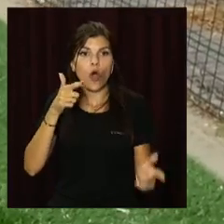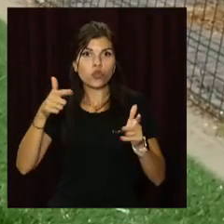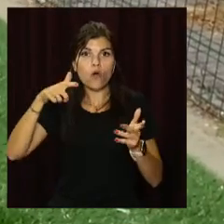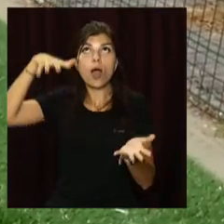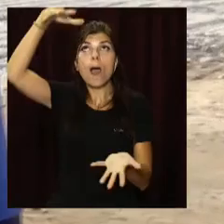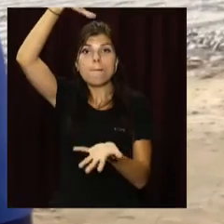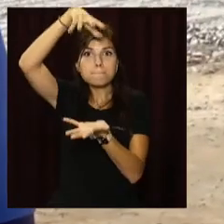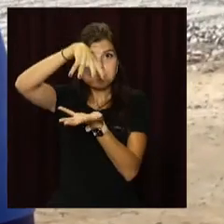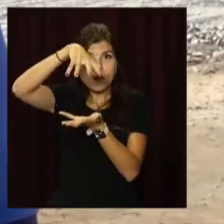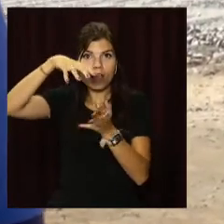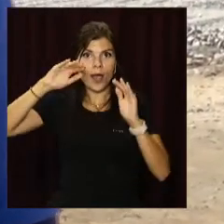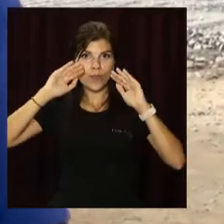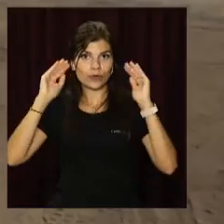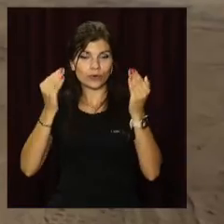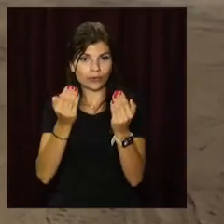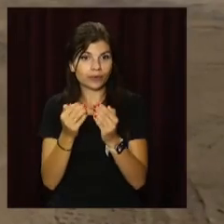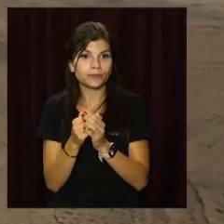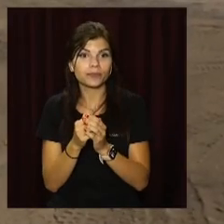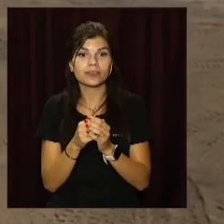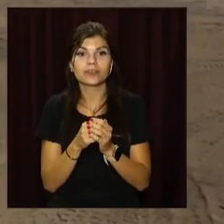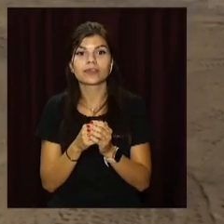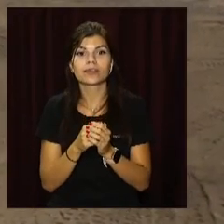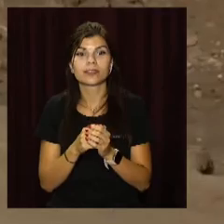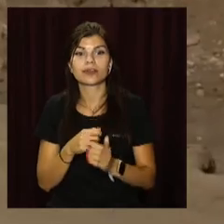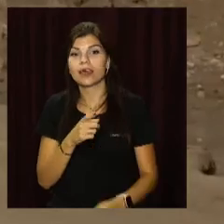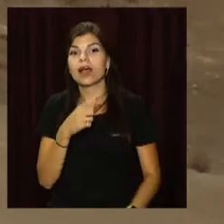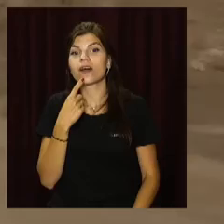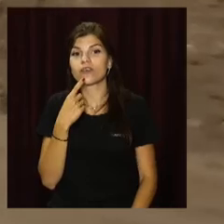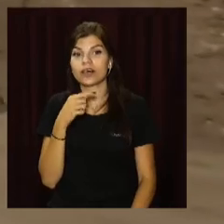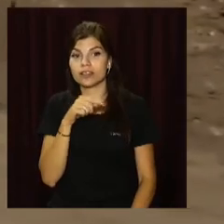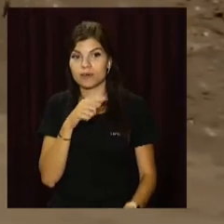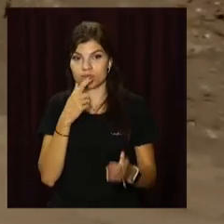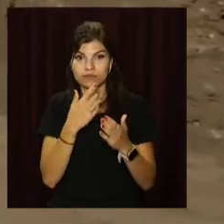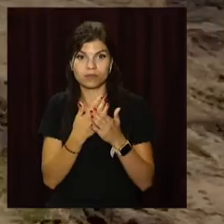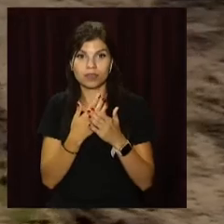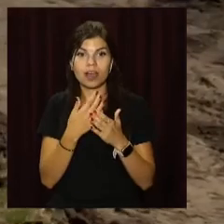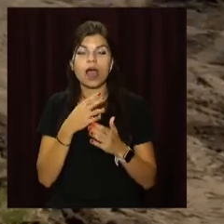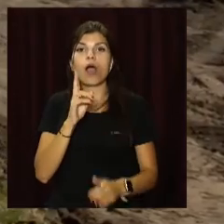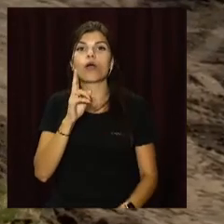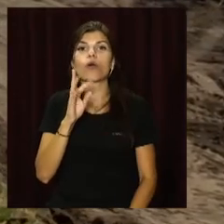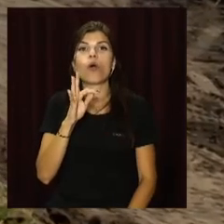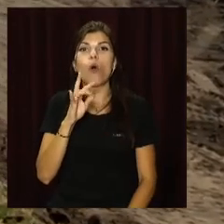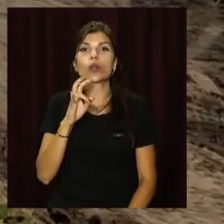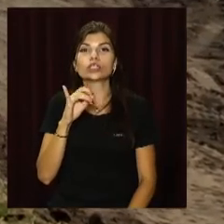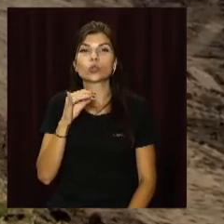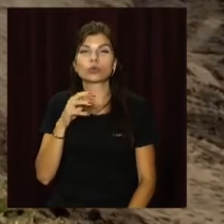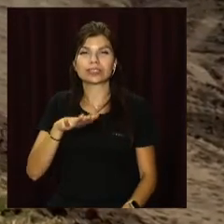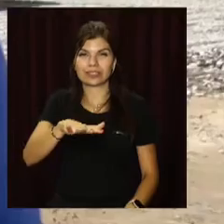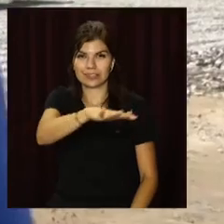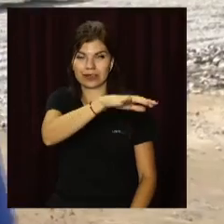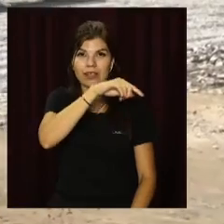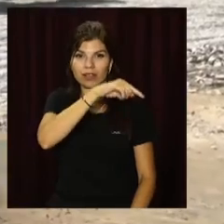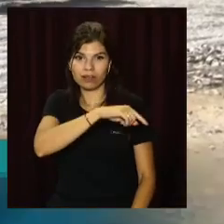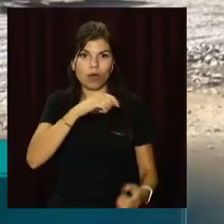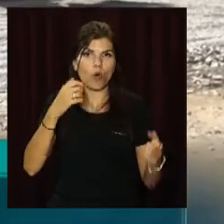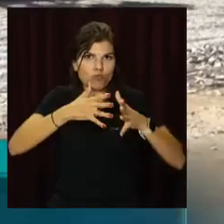накриття будівлі. Найбільший стадіон – це по проспекту Конституції. Там у нас порядка 1000 посадочних місць буде. Остальні стадіони –